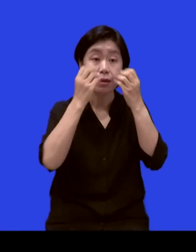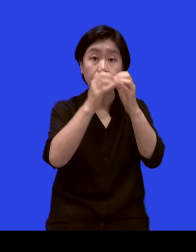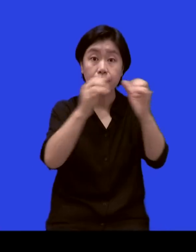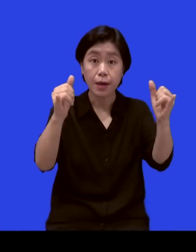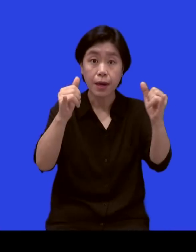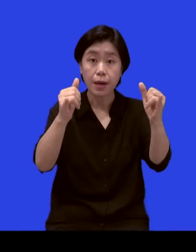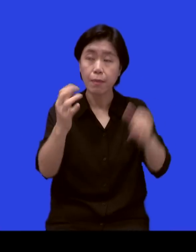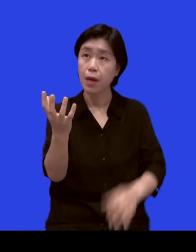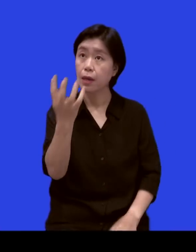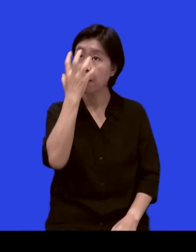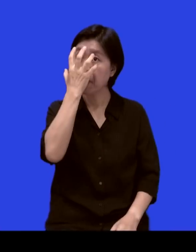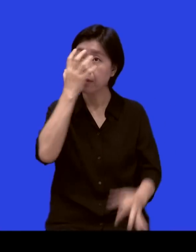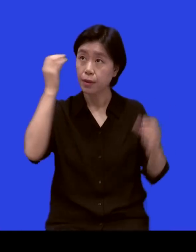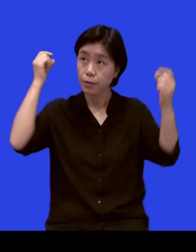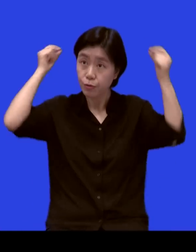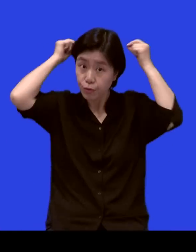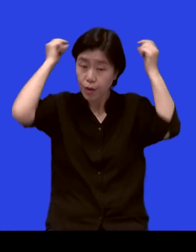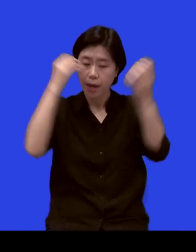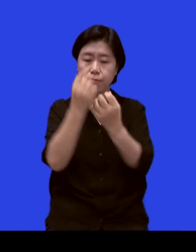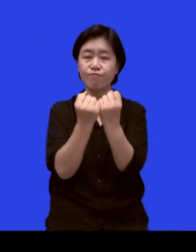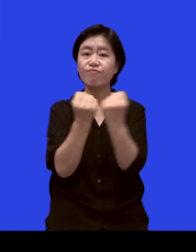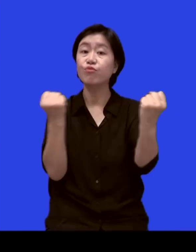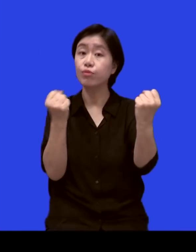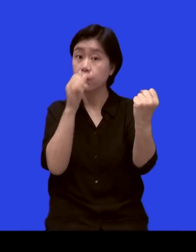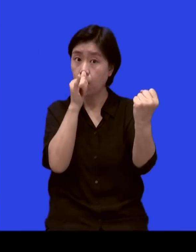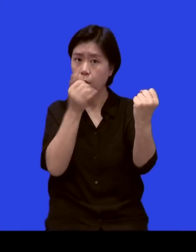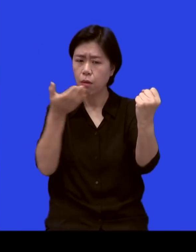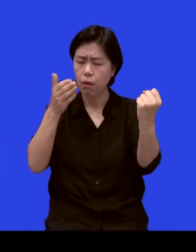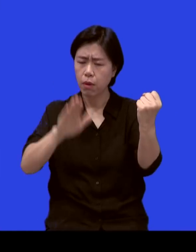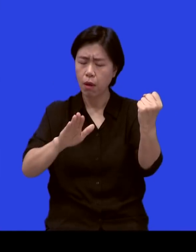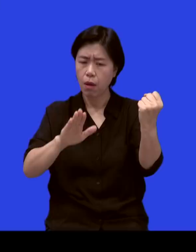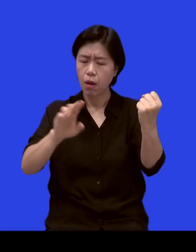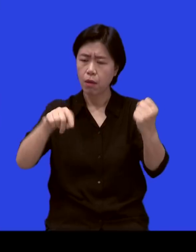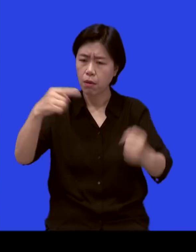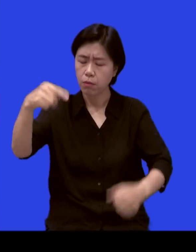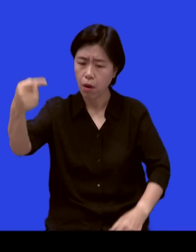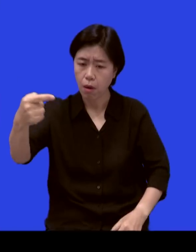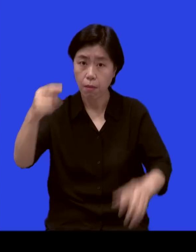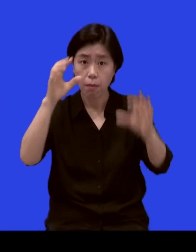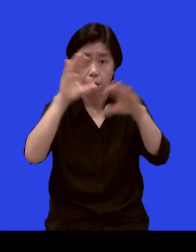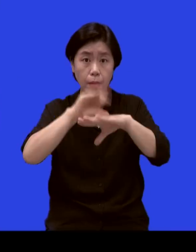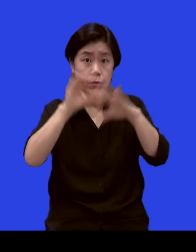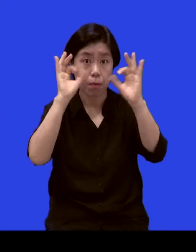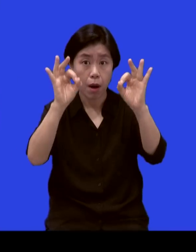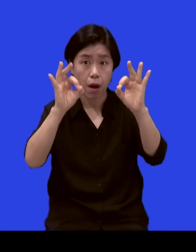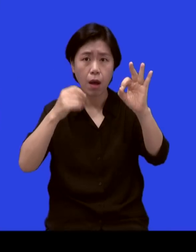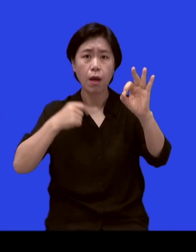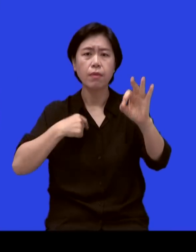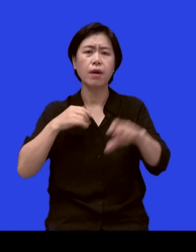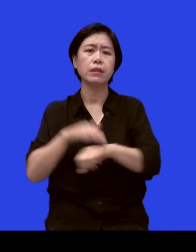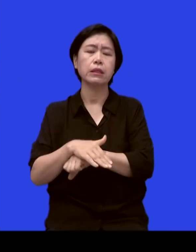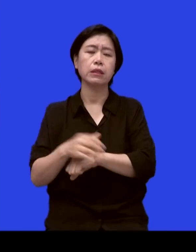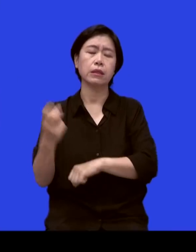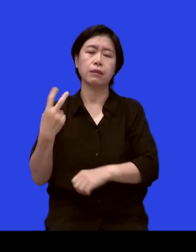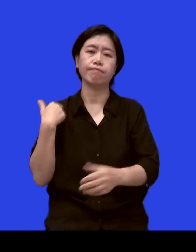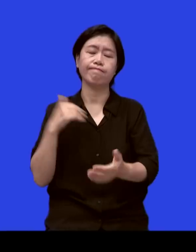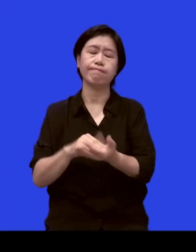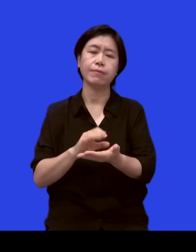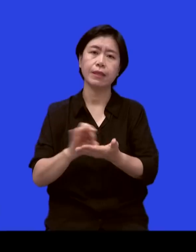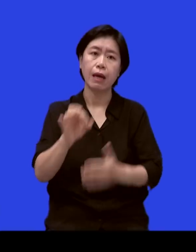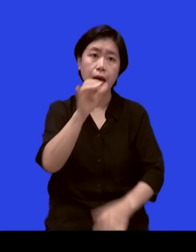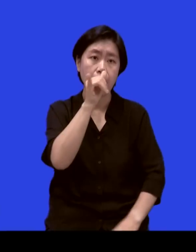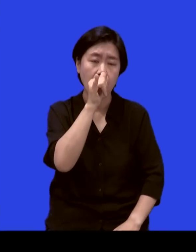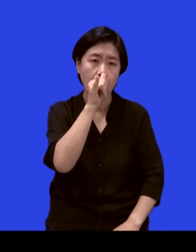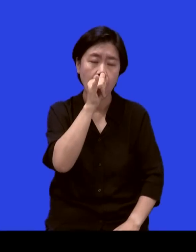예. 근데 3회차인가 돌아가더니 결국엔 제 걸로 돌아오는 거예요. 그렇죠, 그렇죠. 그렇죠. 그래서 제가 막 그때부터 막 진짜